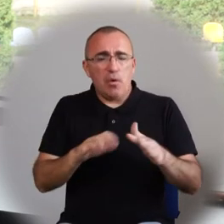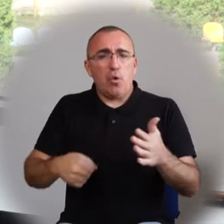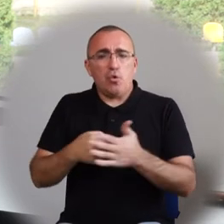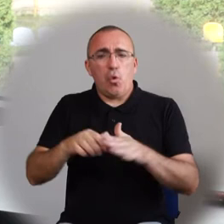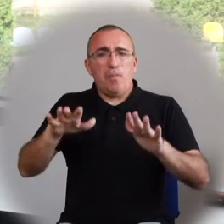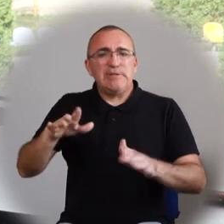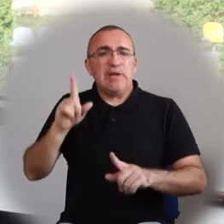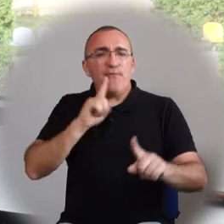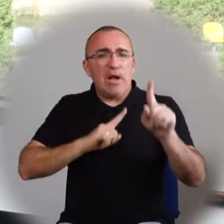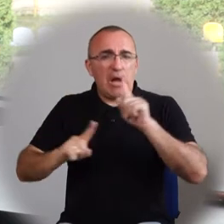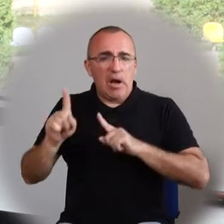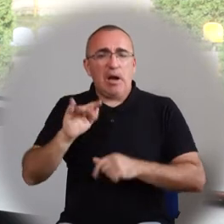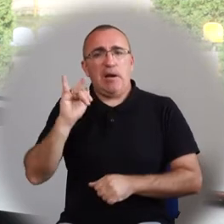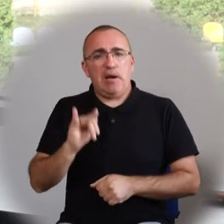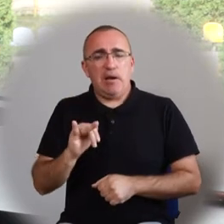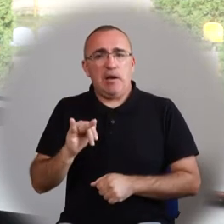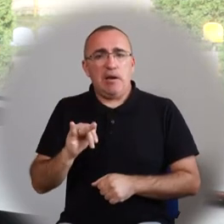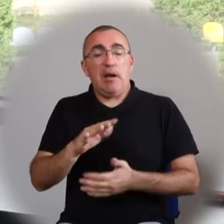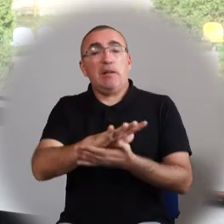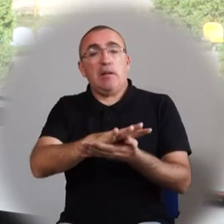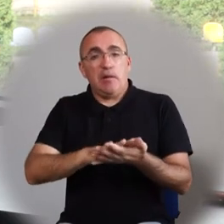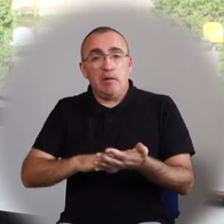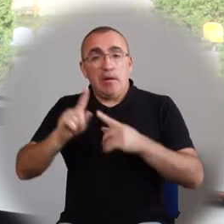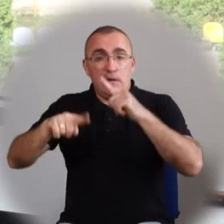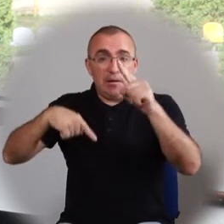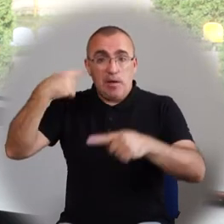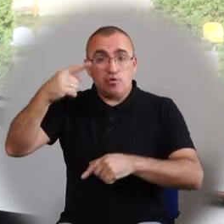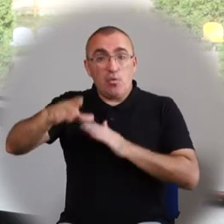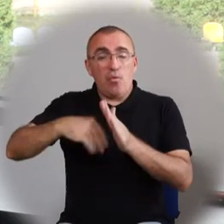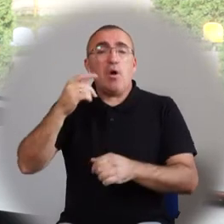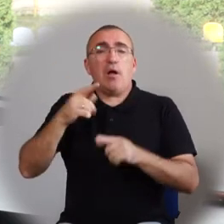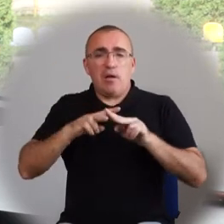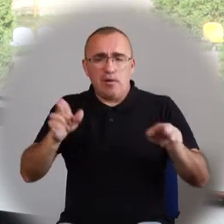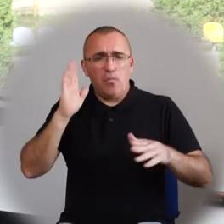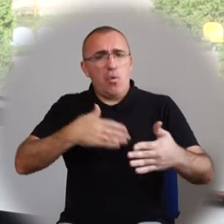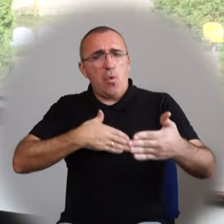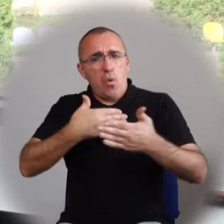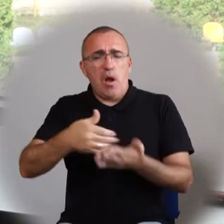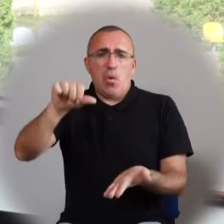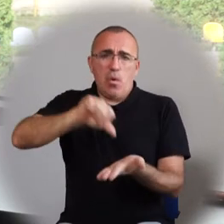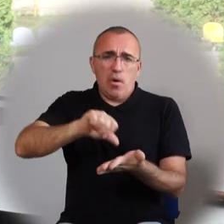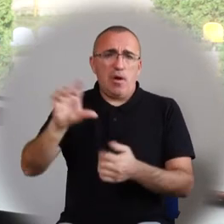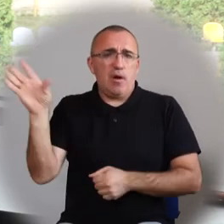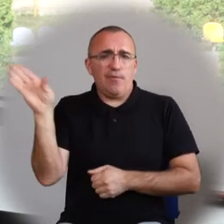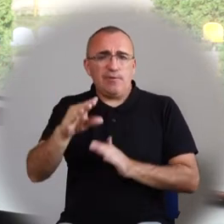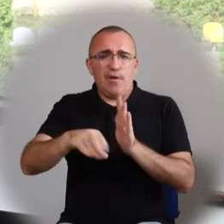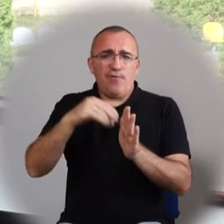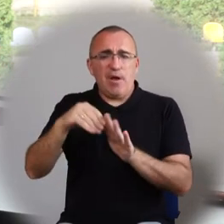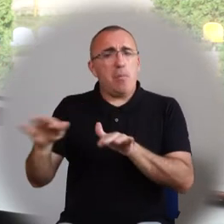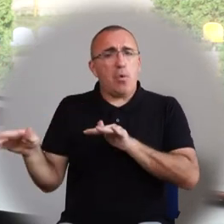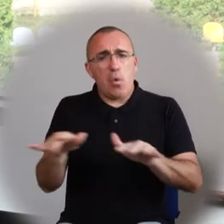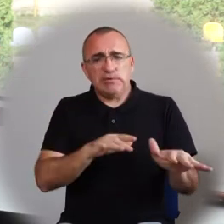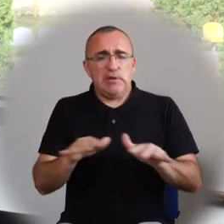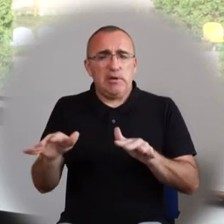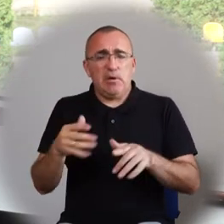виборчого процесу до місцевих рад і надалі на наступні вибори теж буде активним учасником